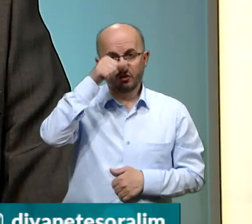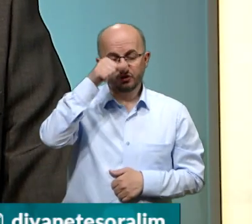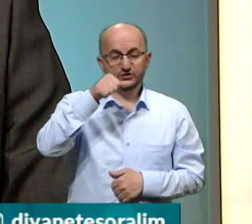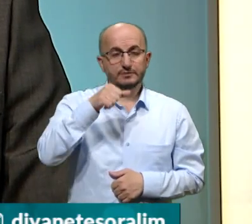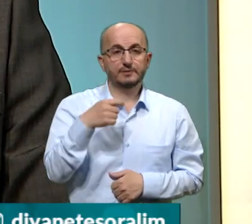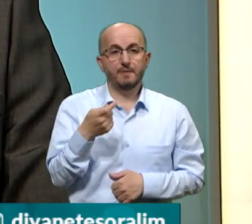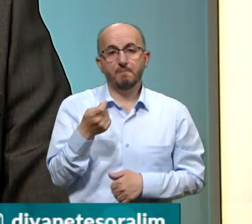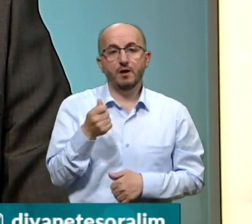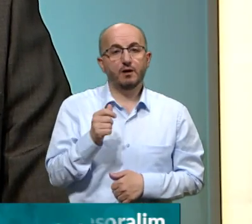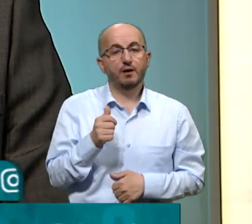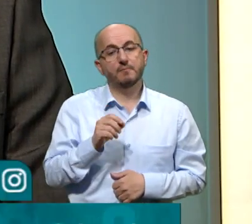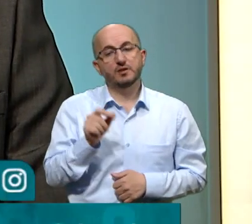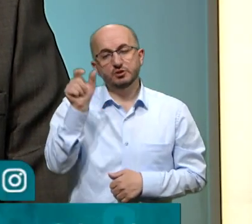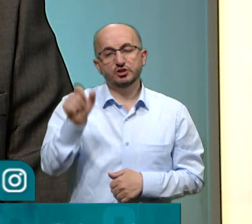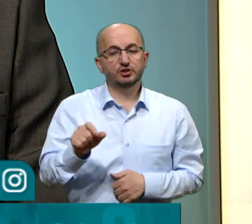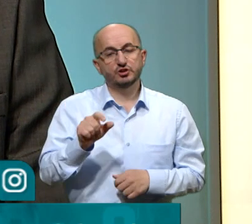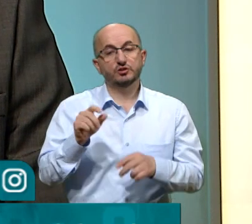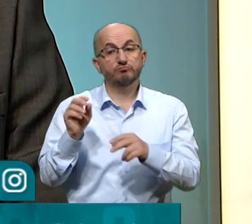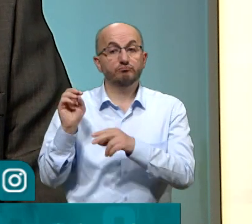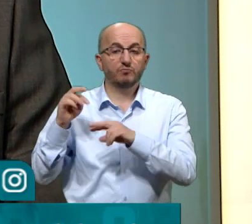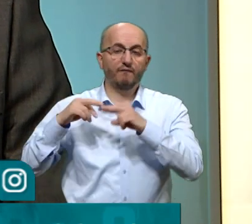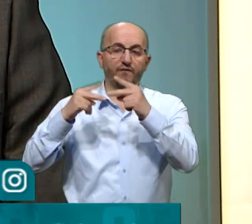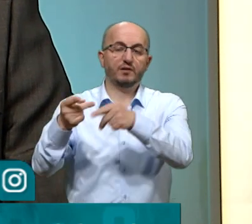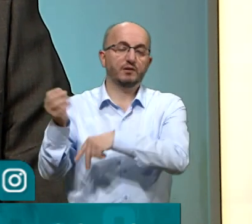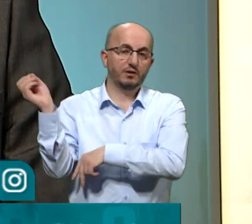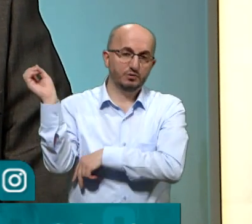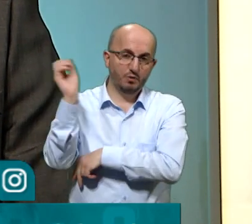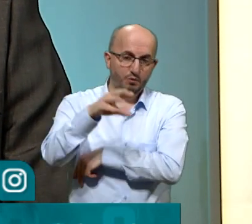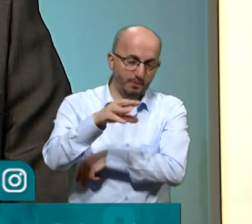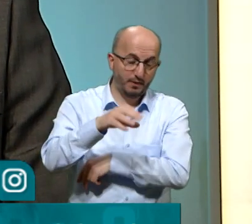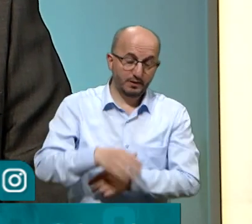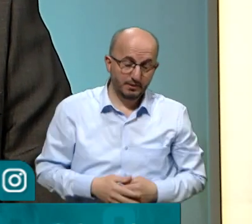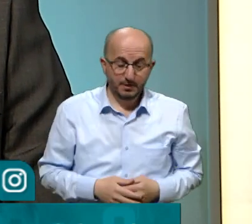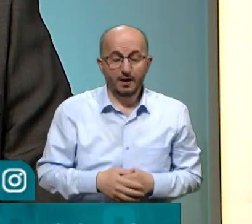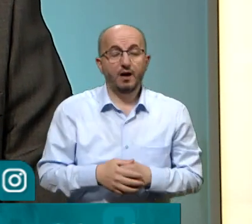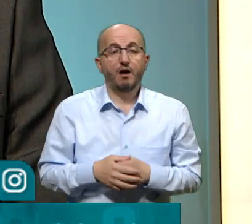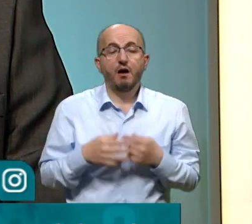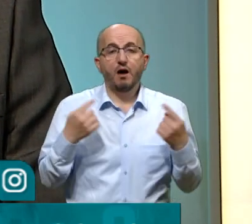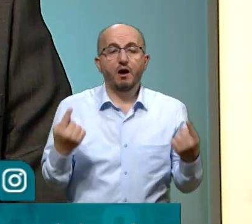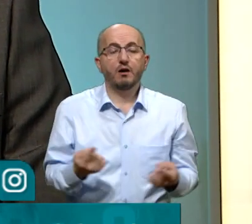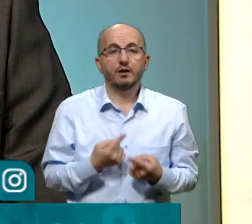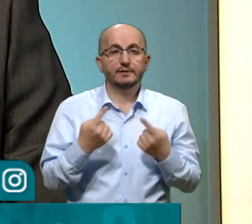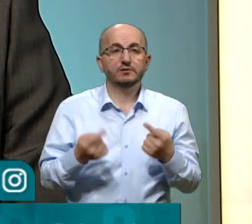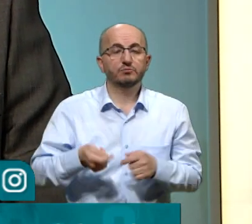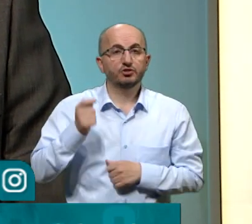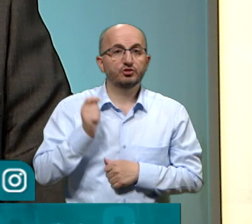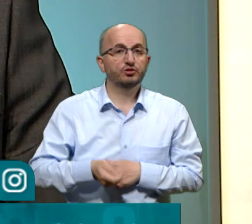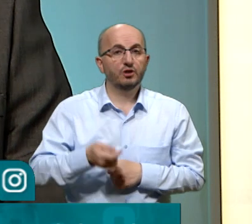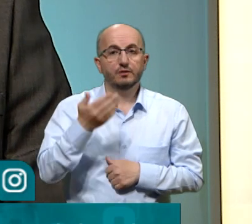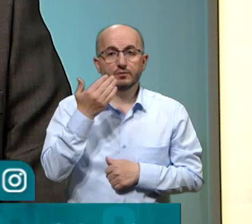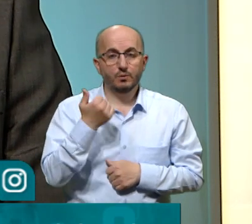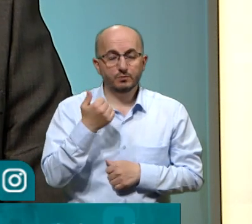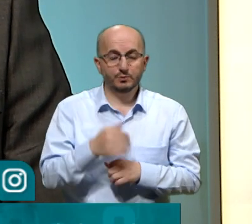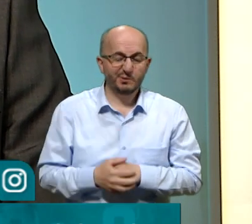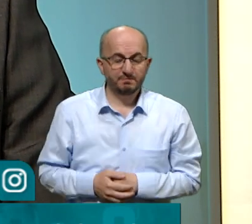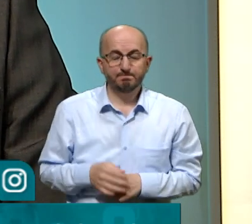Bedel gönderme veya vekil aracılığıyla Nafile hacca yaptırma da herhangi bir şart yoktur